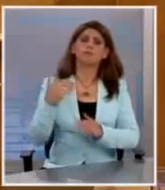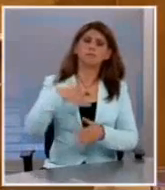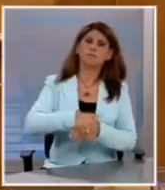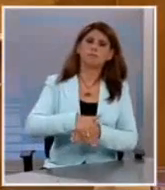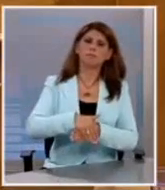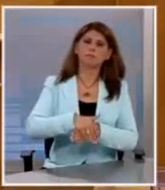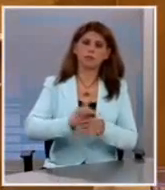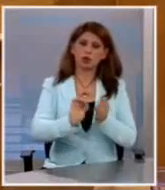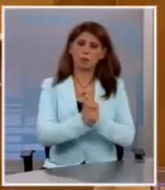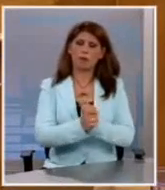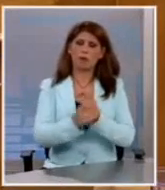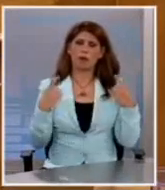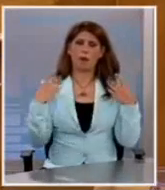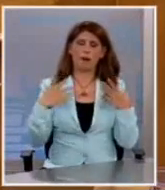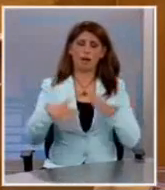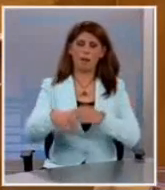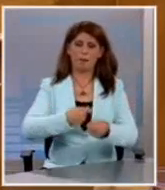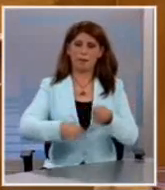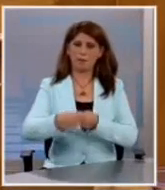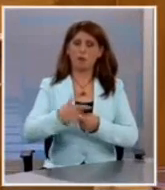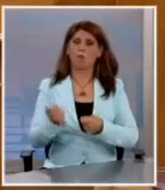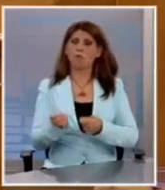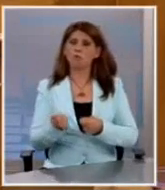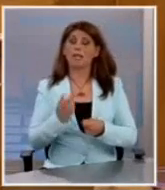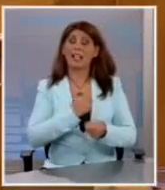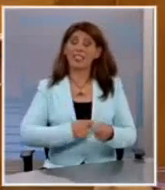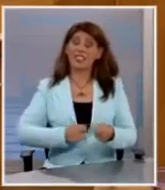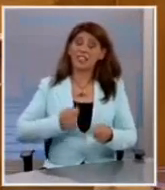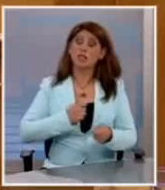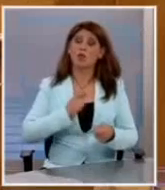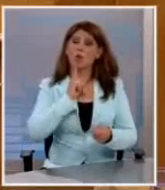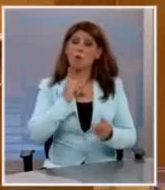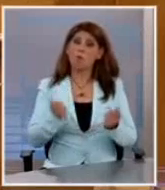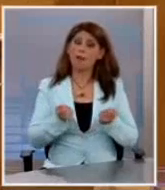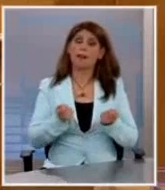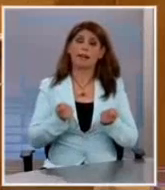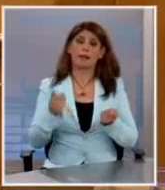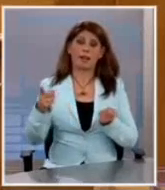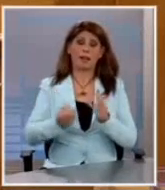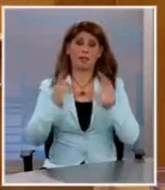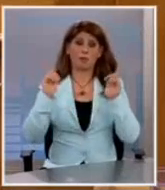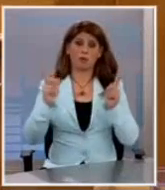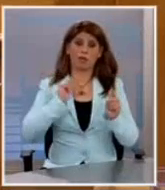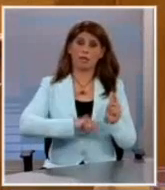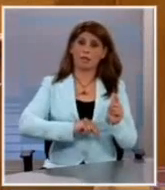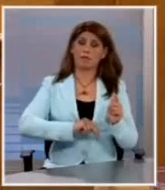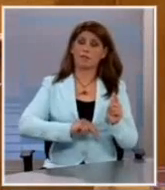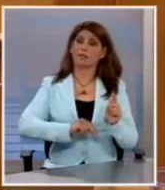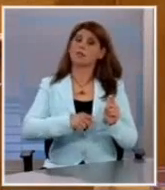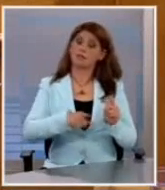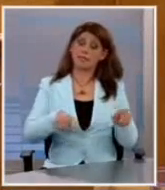απαλλάξουμε επιχειρηματίες όπως έκανε δυστυχώς η Νέα Δημοκρατία προς όφελος της κυβέρνησης του